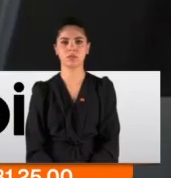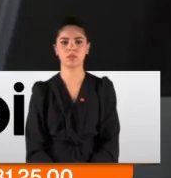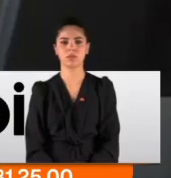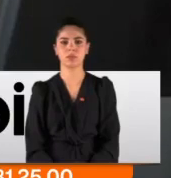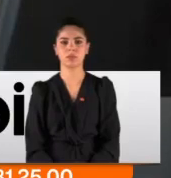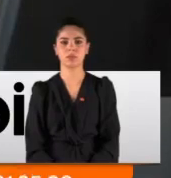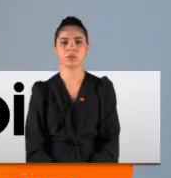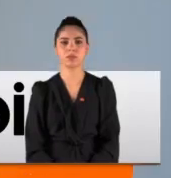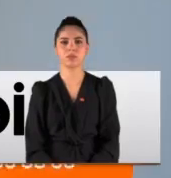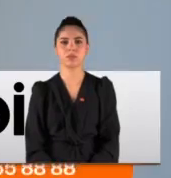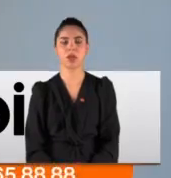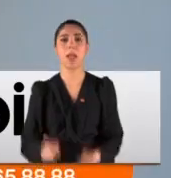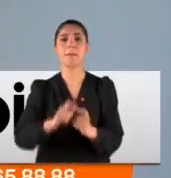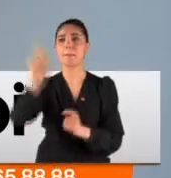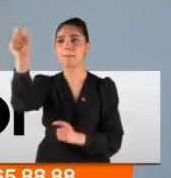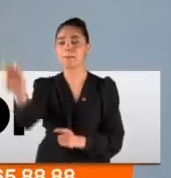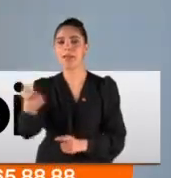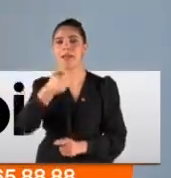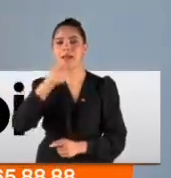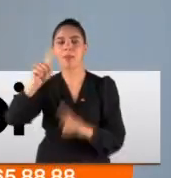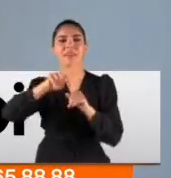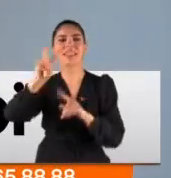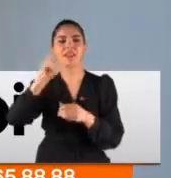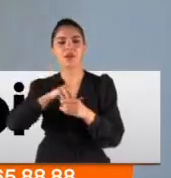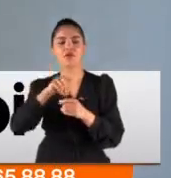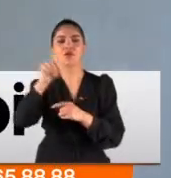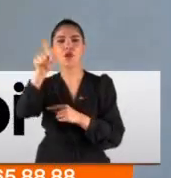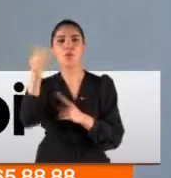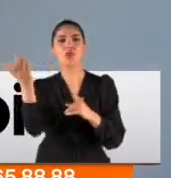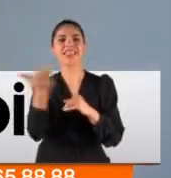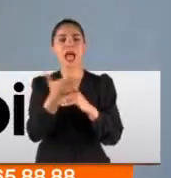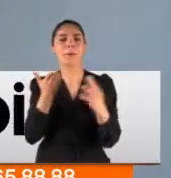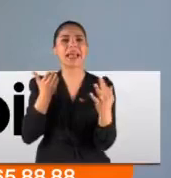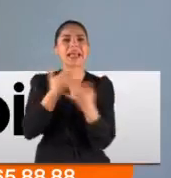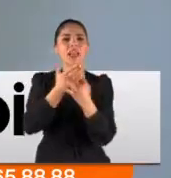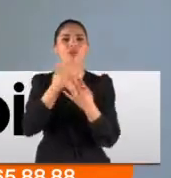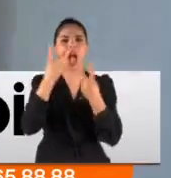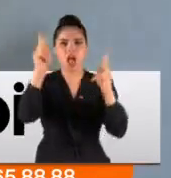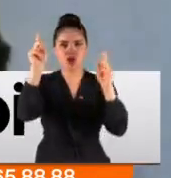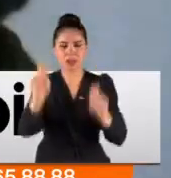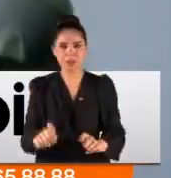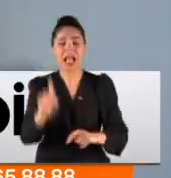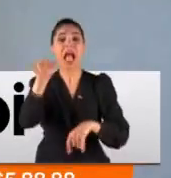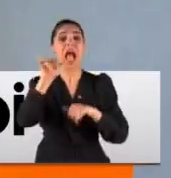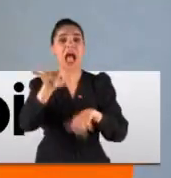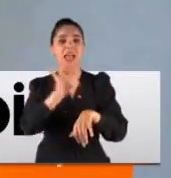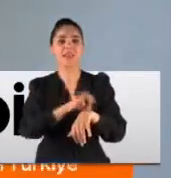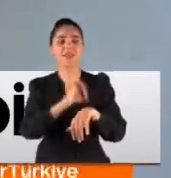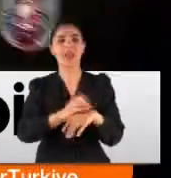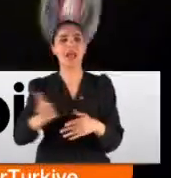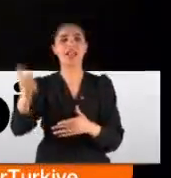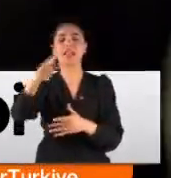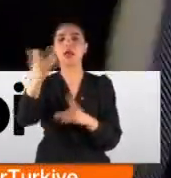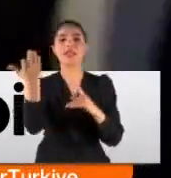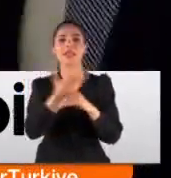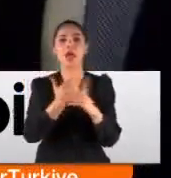her şeyi yapacağız. Binali Yıldırım televizyonlardan bu bir kalkışma açıklaması yaparken aynı dakikalarda darbenin başına geçmesi